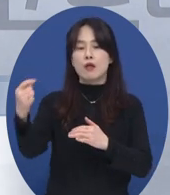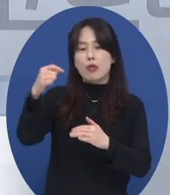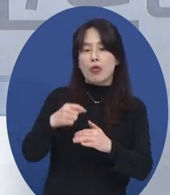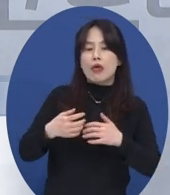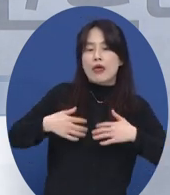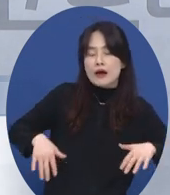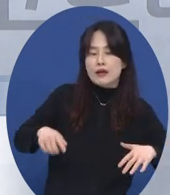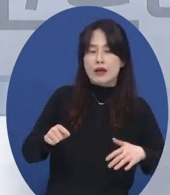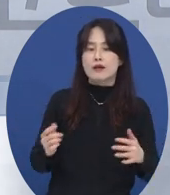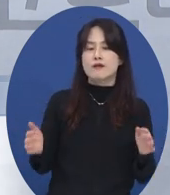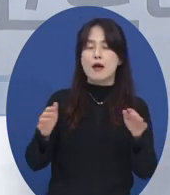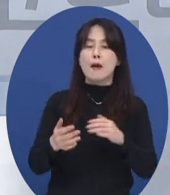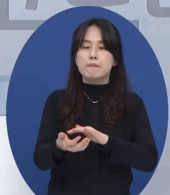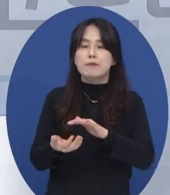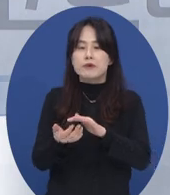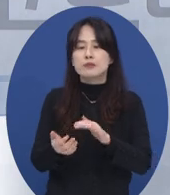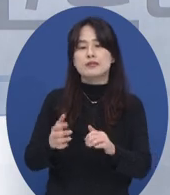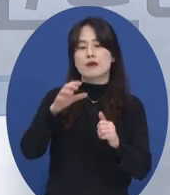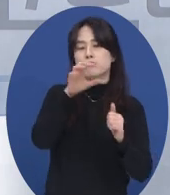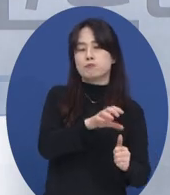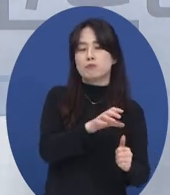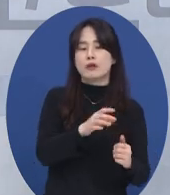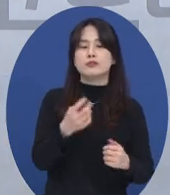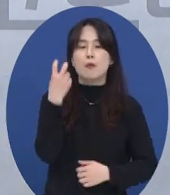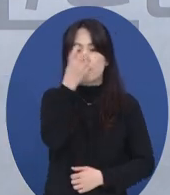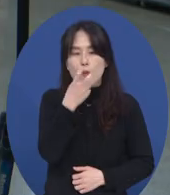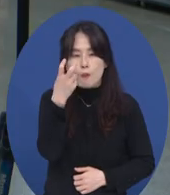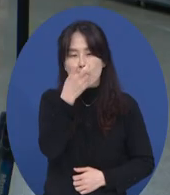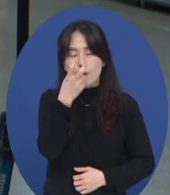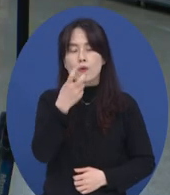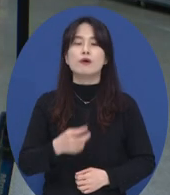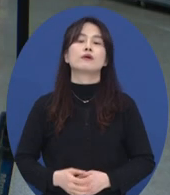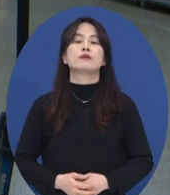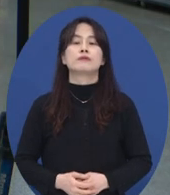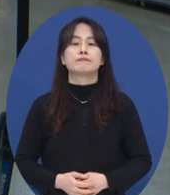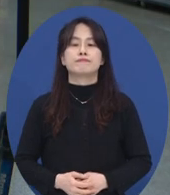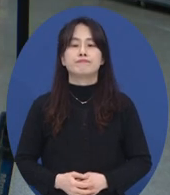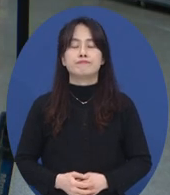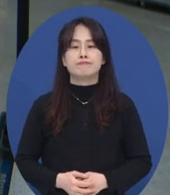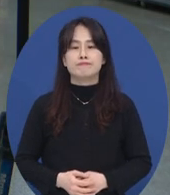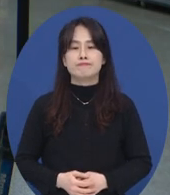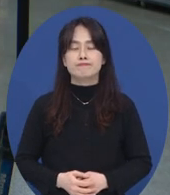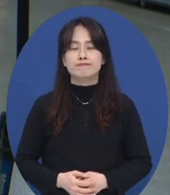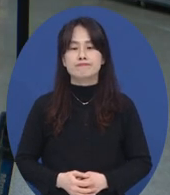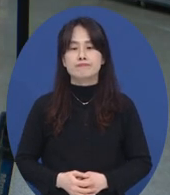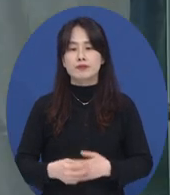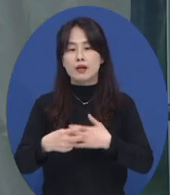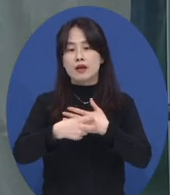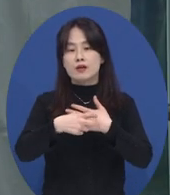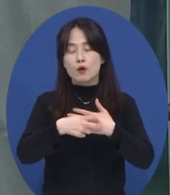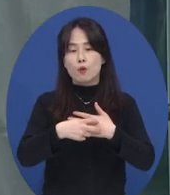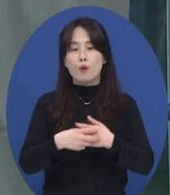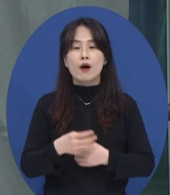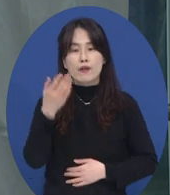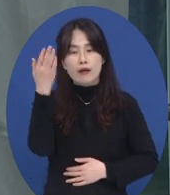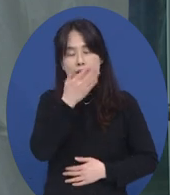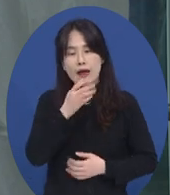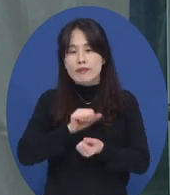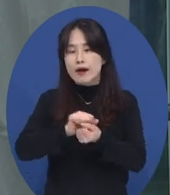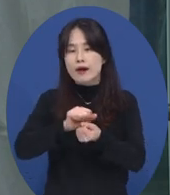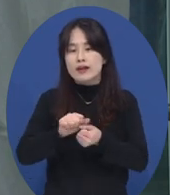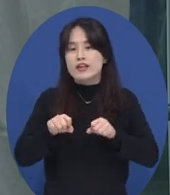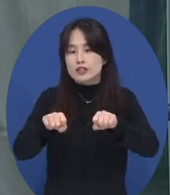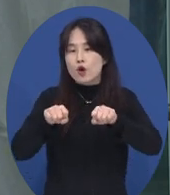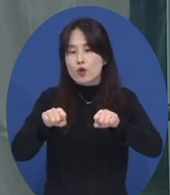유입으로부터 일정 기간 동안 보호하기 위한 조치라는 점에서 차이가 있습니다. 이 밖에도 경기도는 의료와 방역, 법률 등